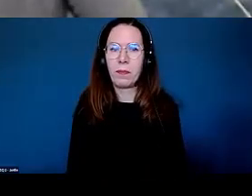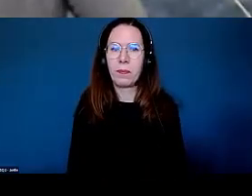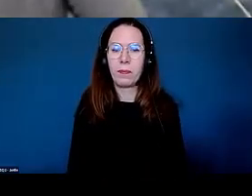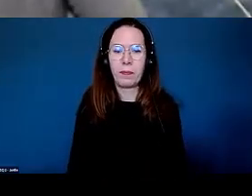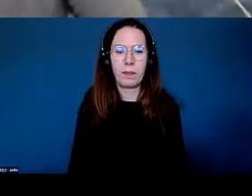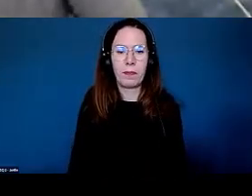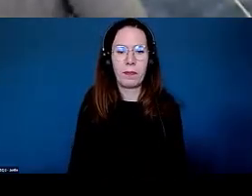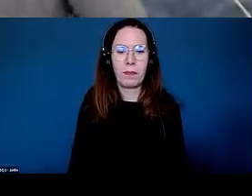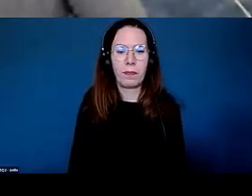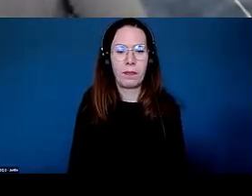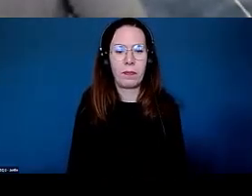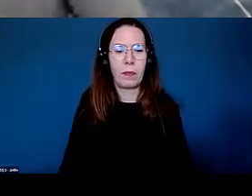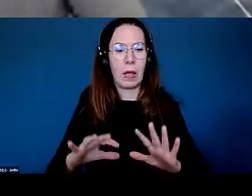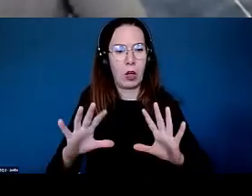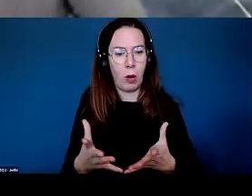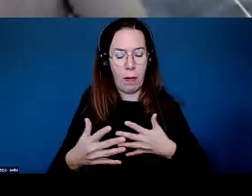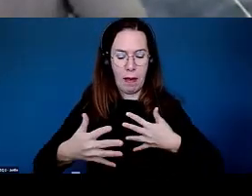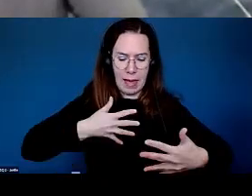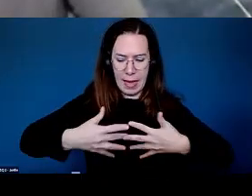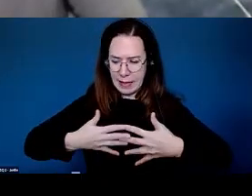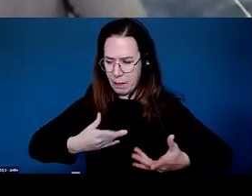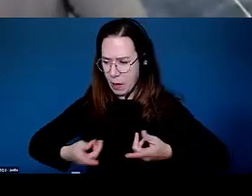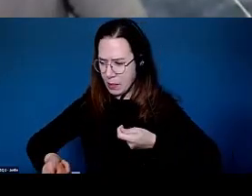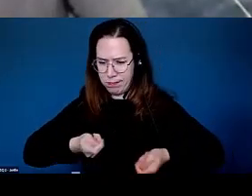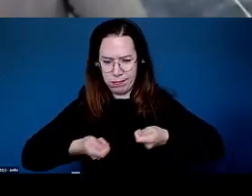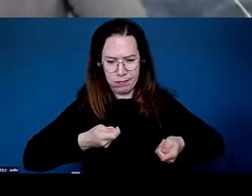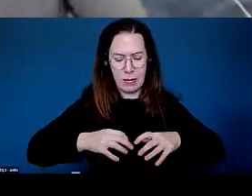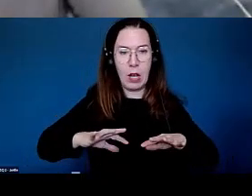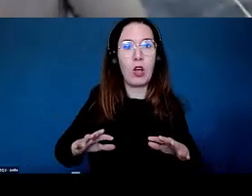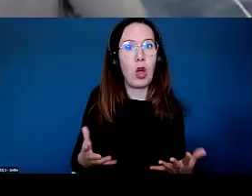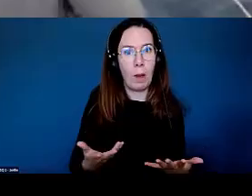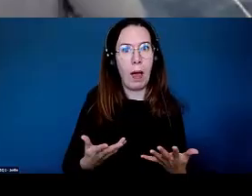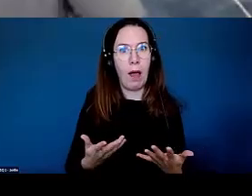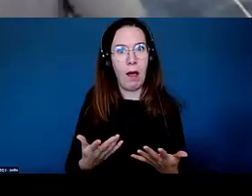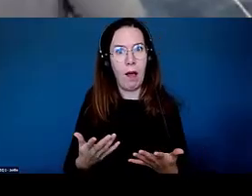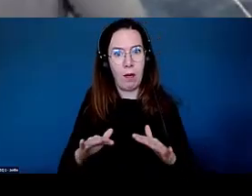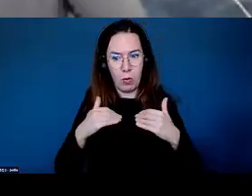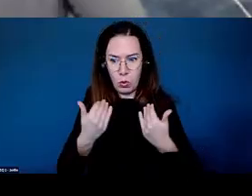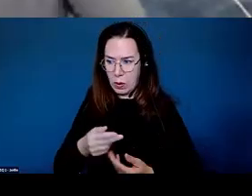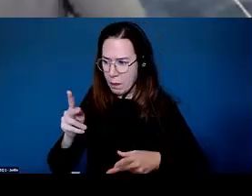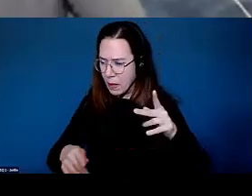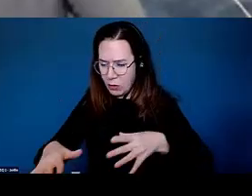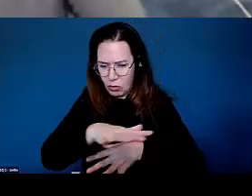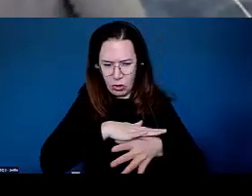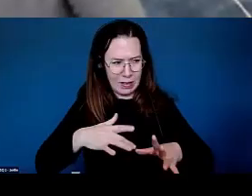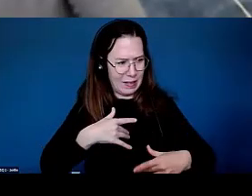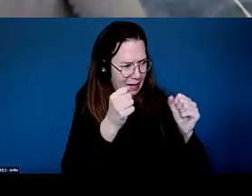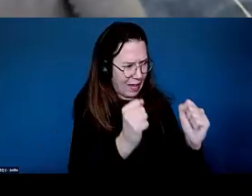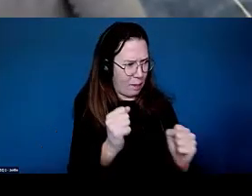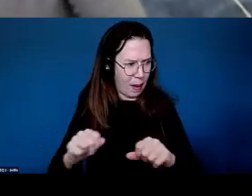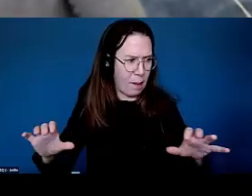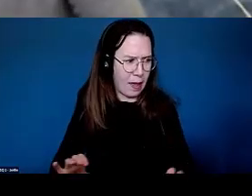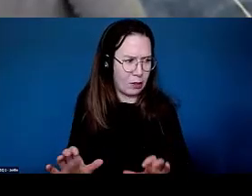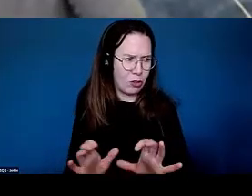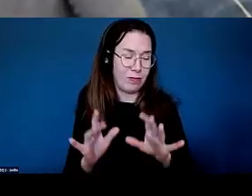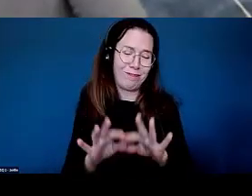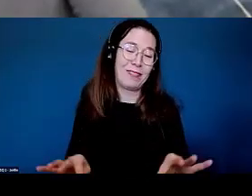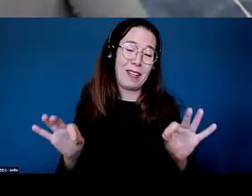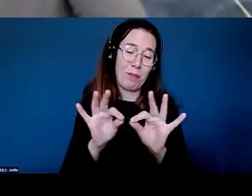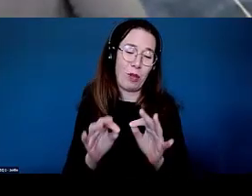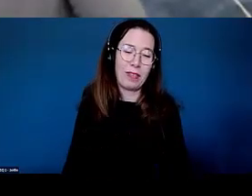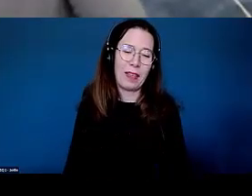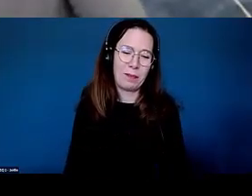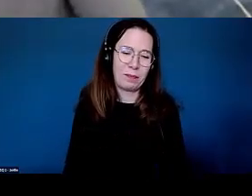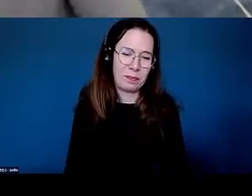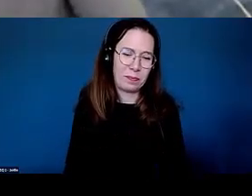Et comment est-ce que nous pouvons contenir un espace pour que tout le monde se sente en pleine capacité d'agir? C'est ça qui